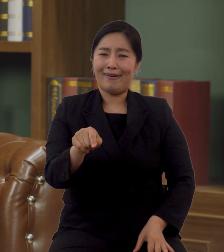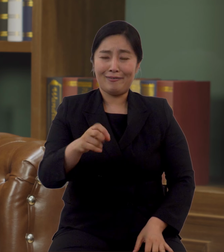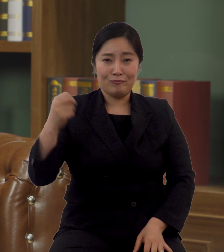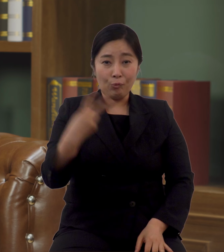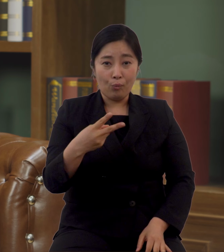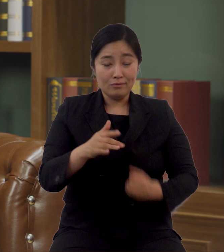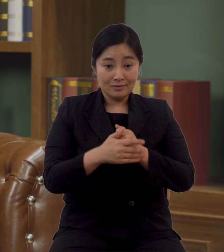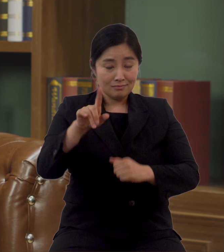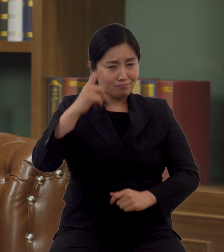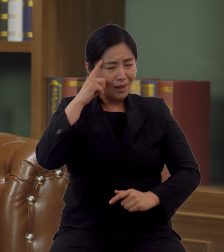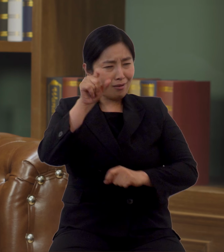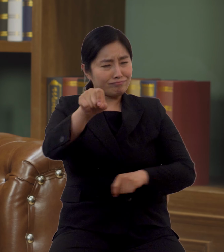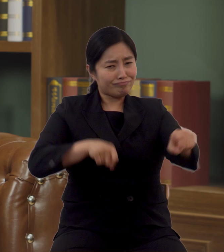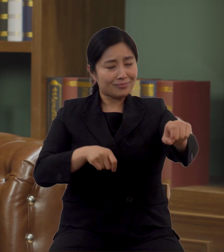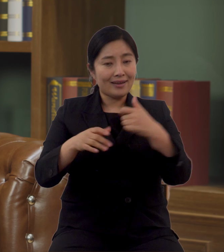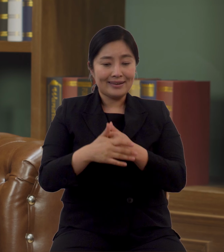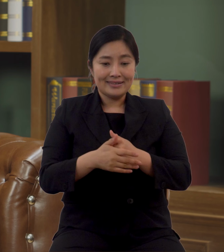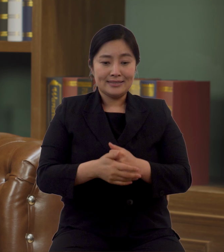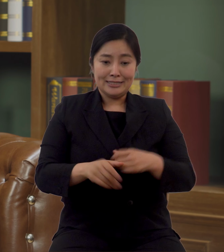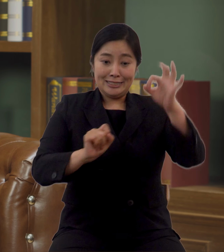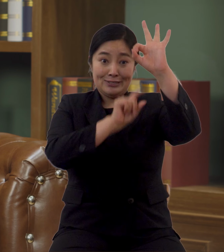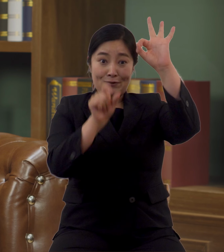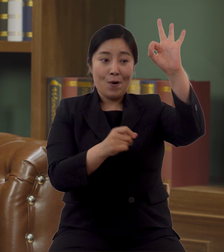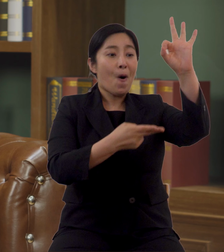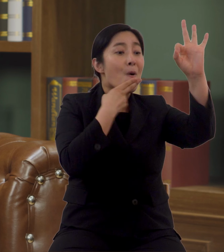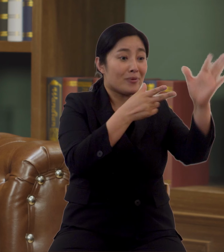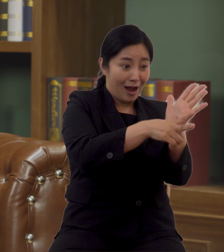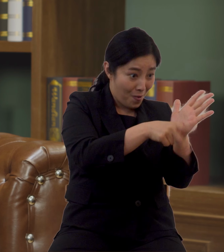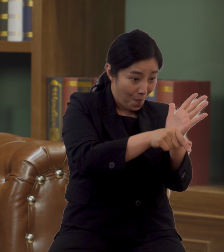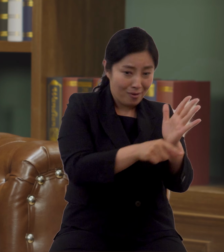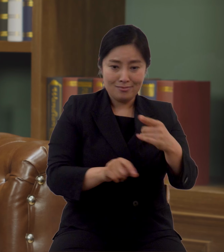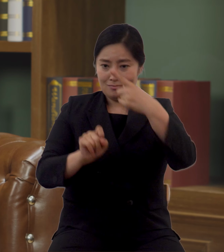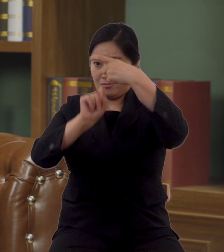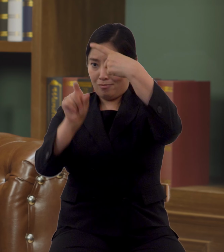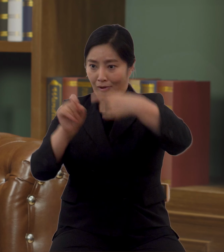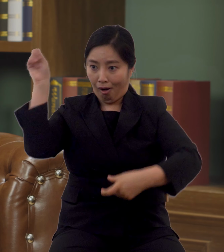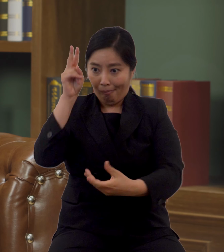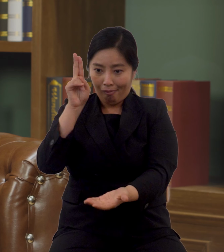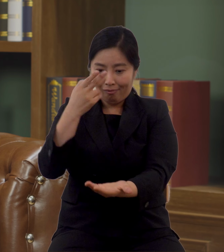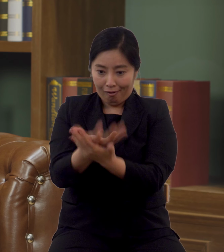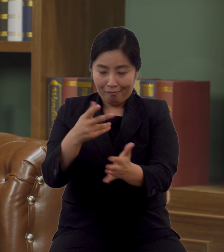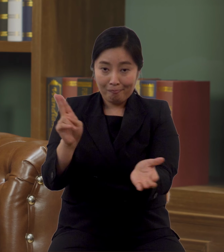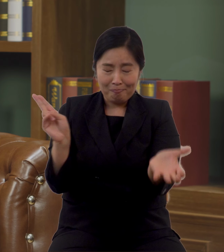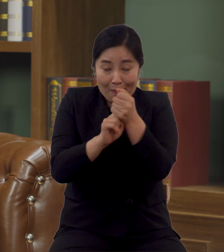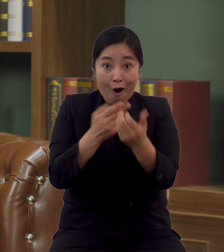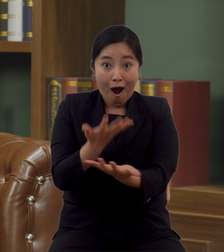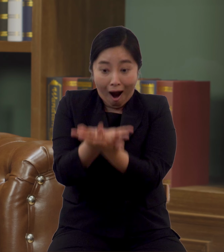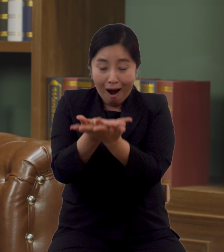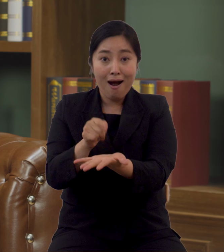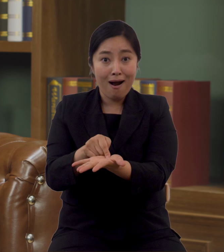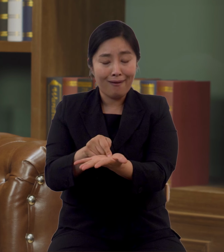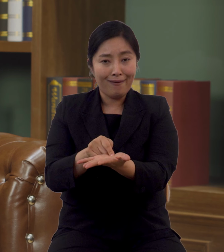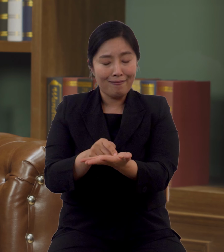것 같고요. 그리고 지금 생각해 보니까요. 10월에는 없었던 자료가 11월에 갑자기 나타나진